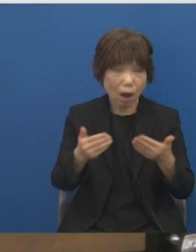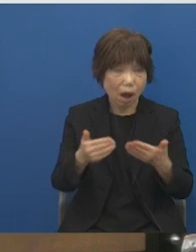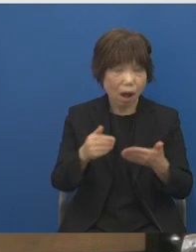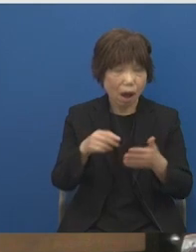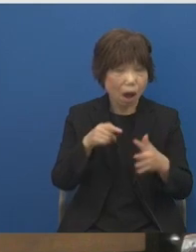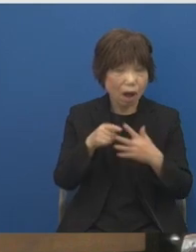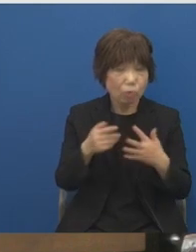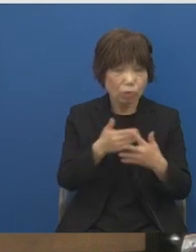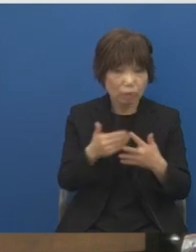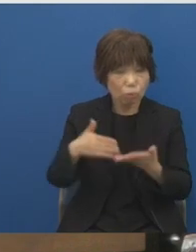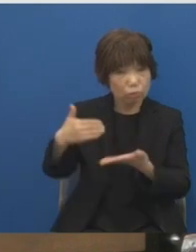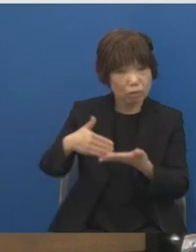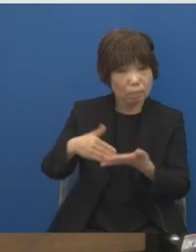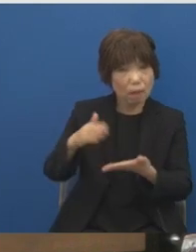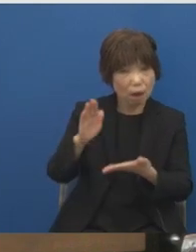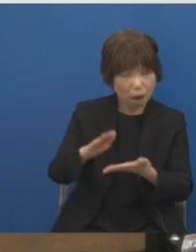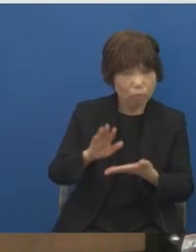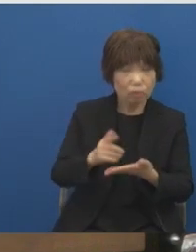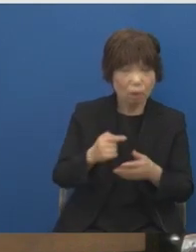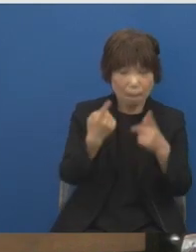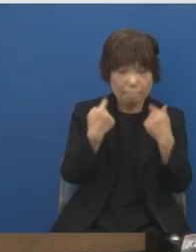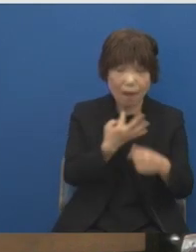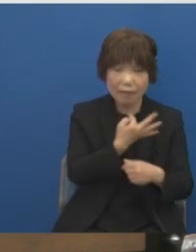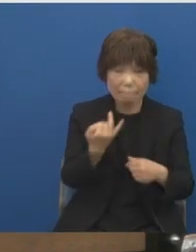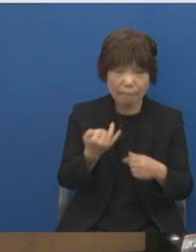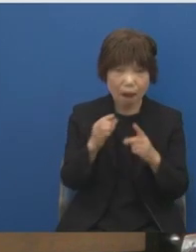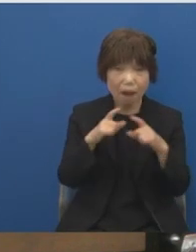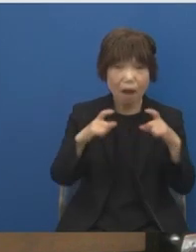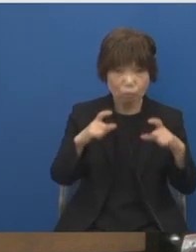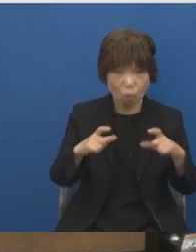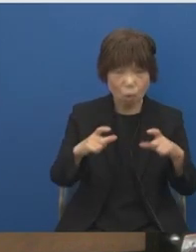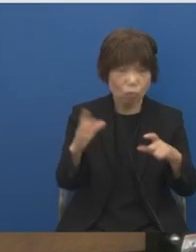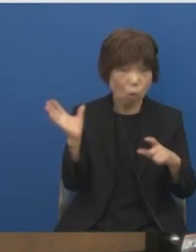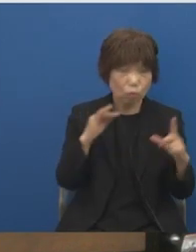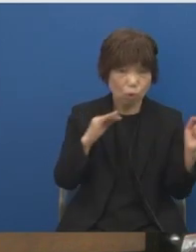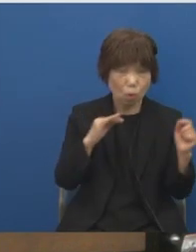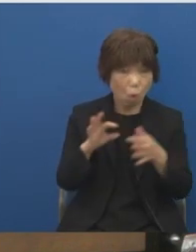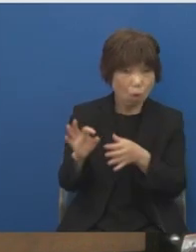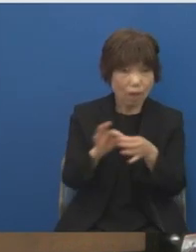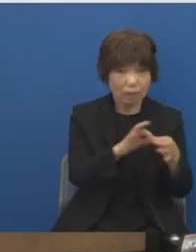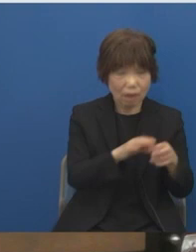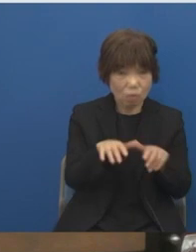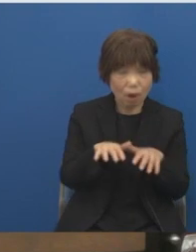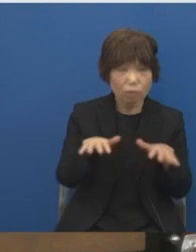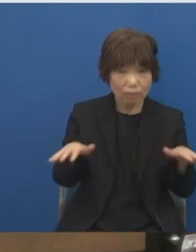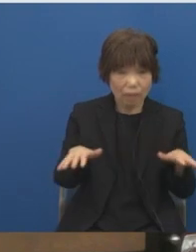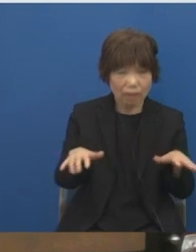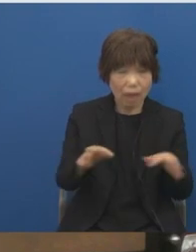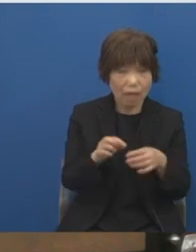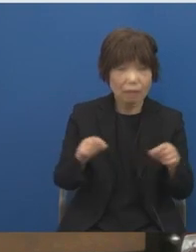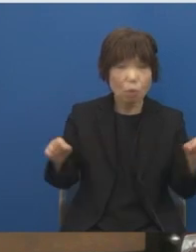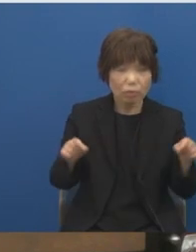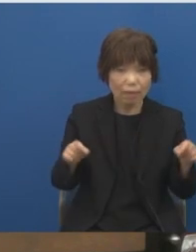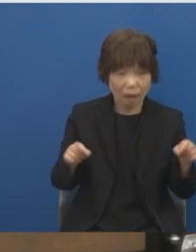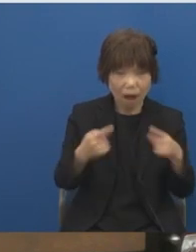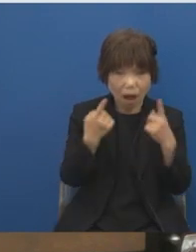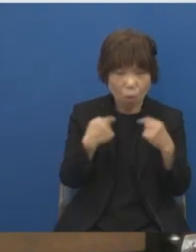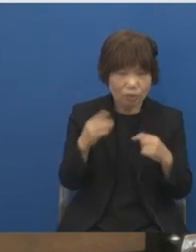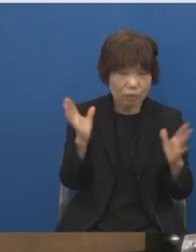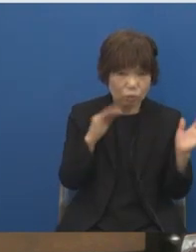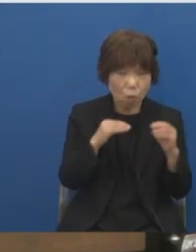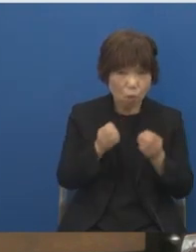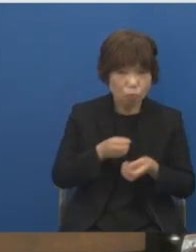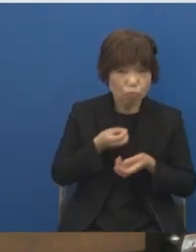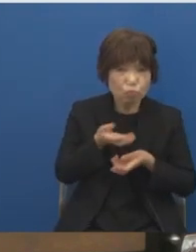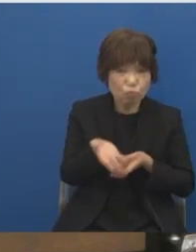説明されています。マイナンバーカードの情報連携の拡大で、紐付けた個人情報流出の危険